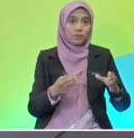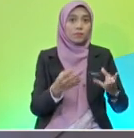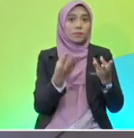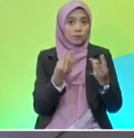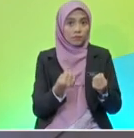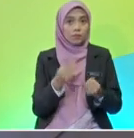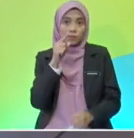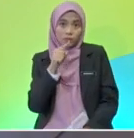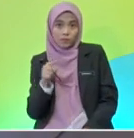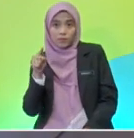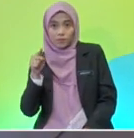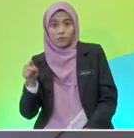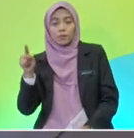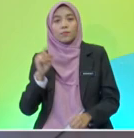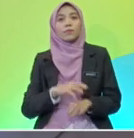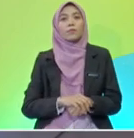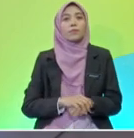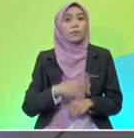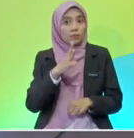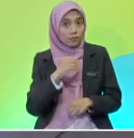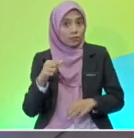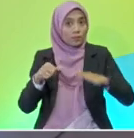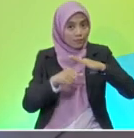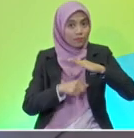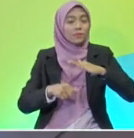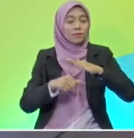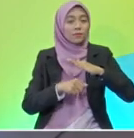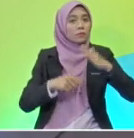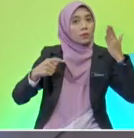begitu juga ada operasi asas melibatkan